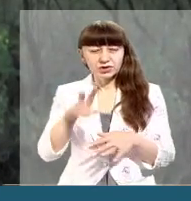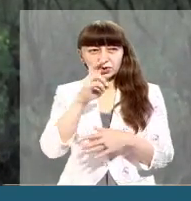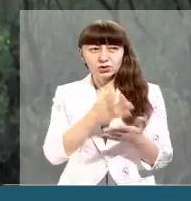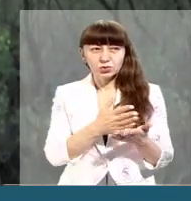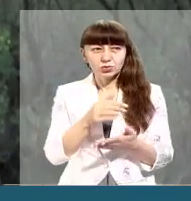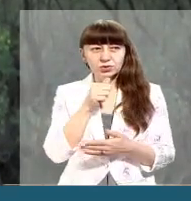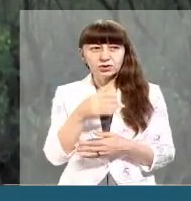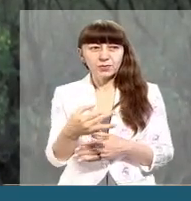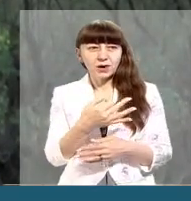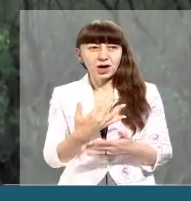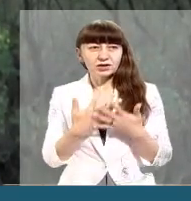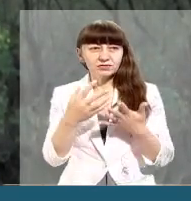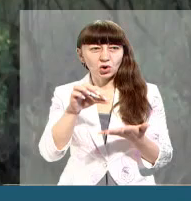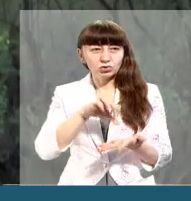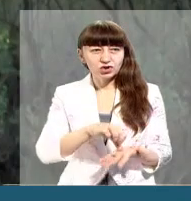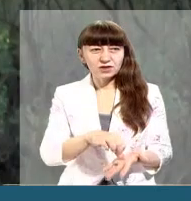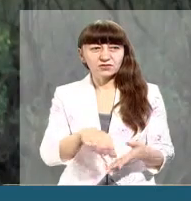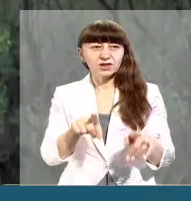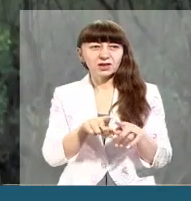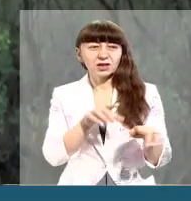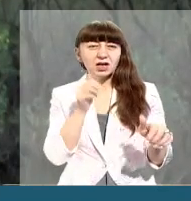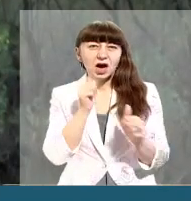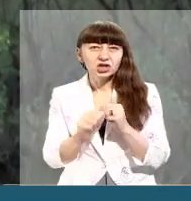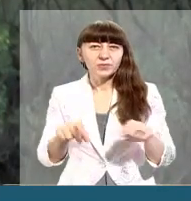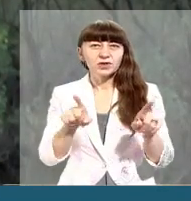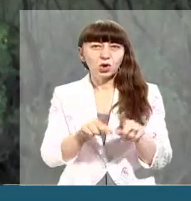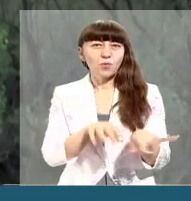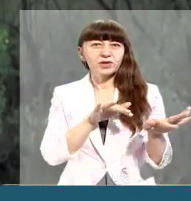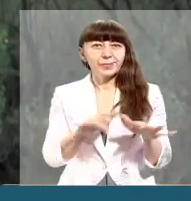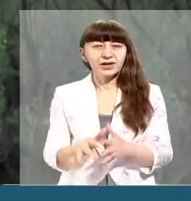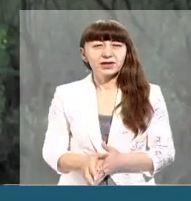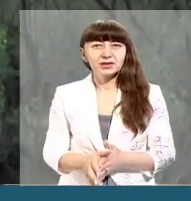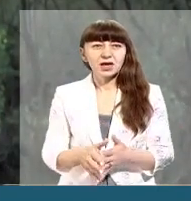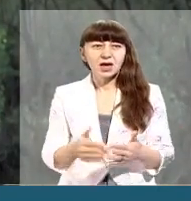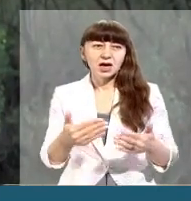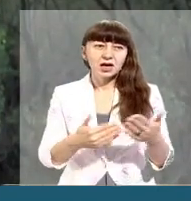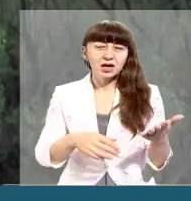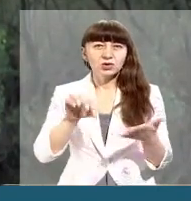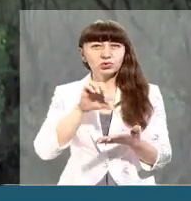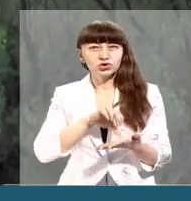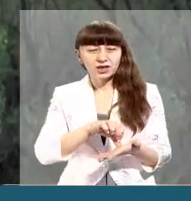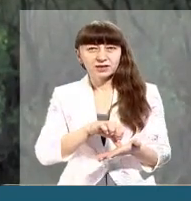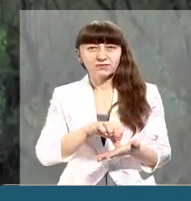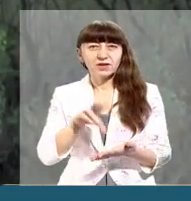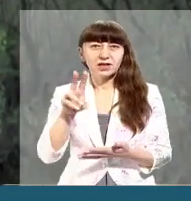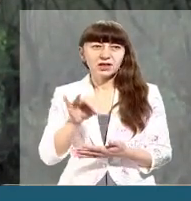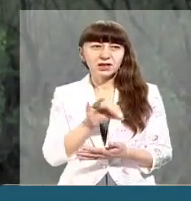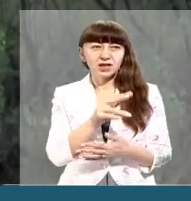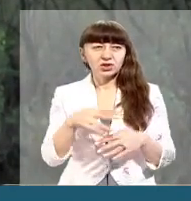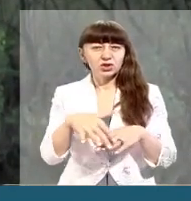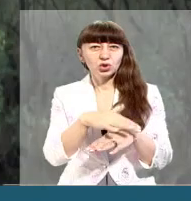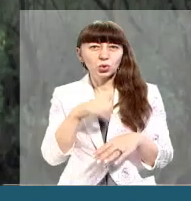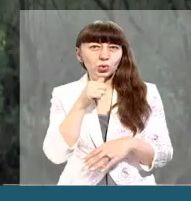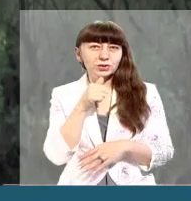области активнейшим образом участвуем в каждом таком мероприятии. Ранее мы принимали участие и на территории